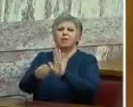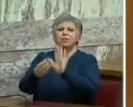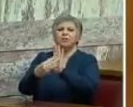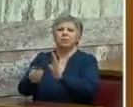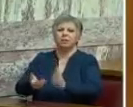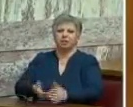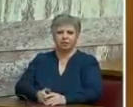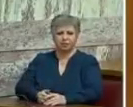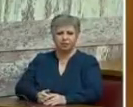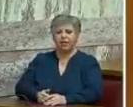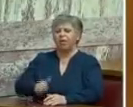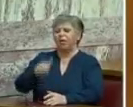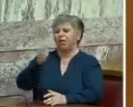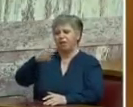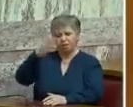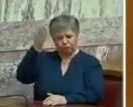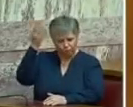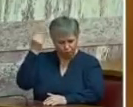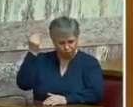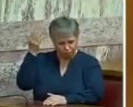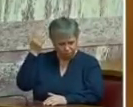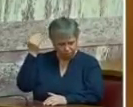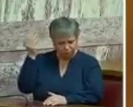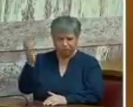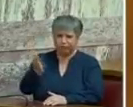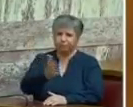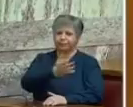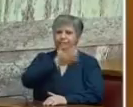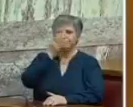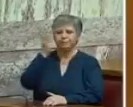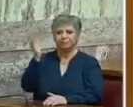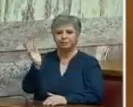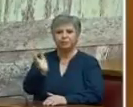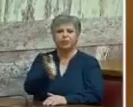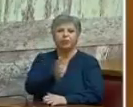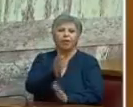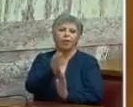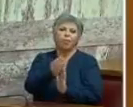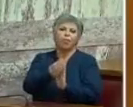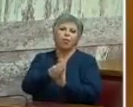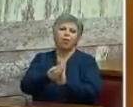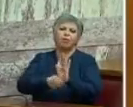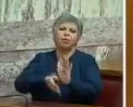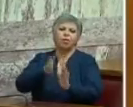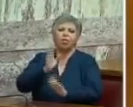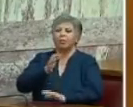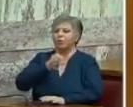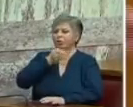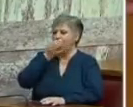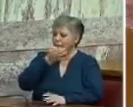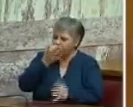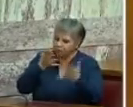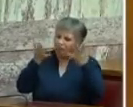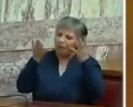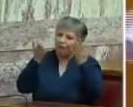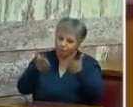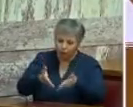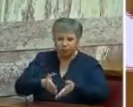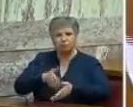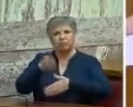πολλά επεισόδια το όνειρο, έτσι, το σύριαλ. Και, δηλαδή, να πω κι άλλο ένα, ρε παιδί μου. Μετά να βγαίνε